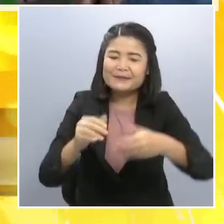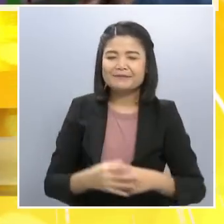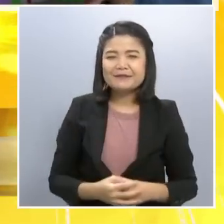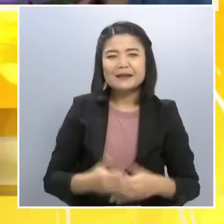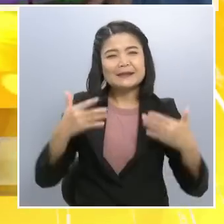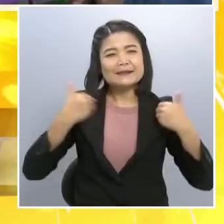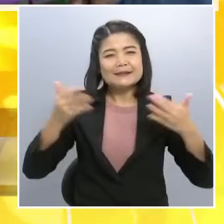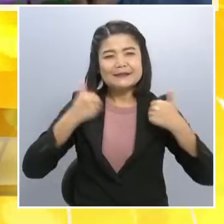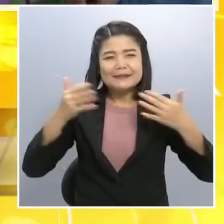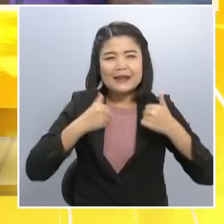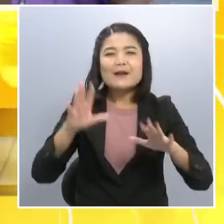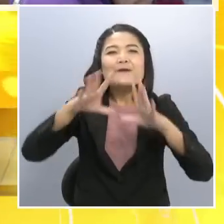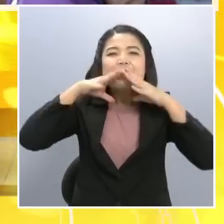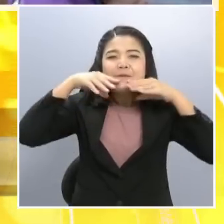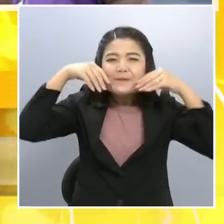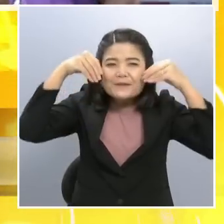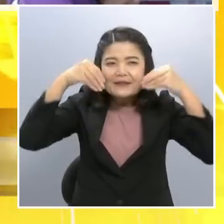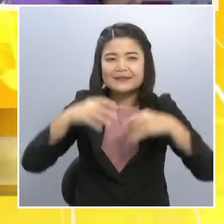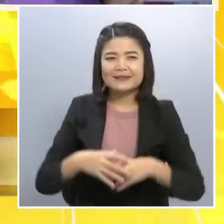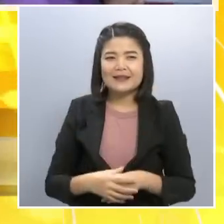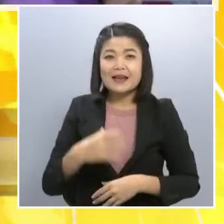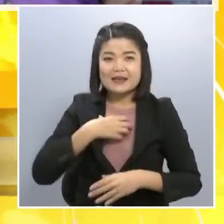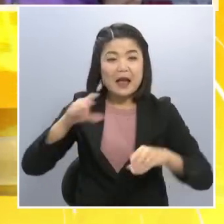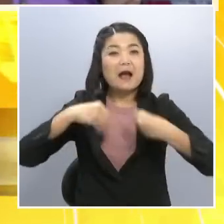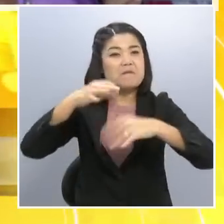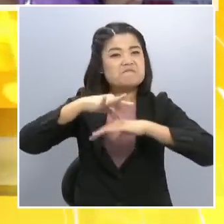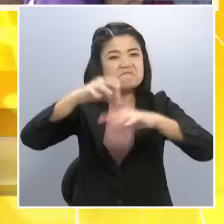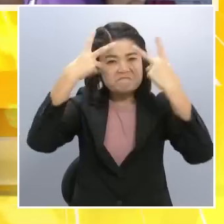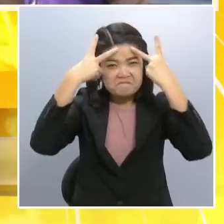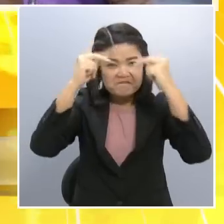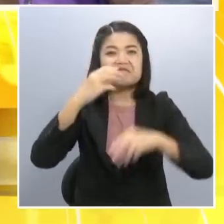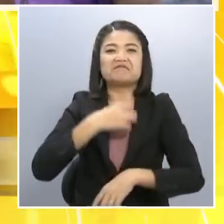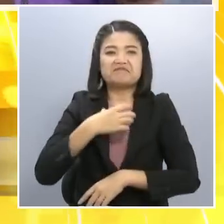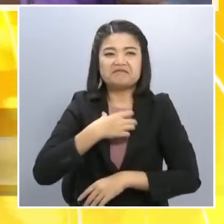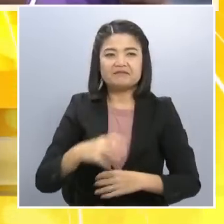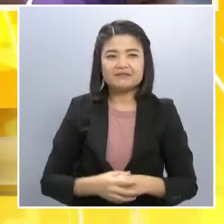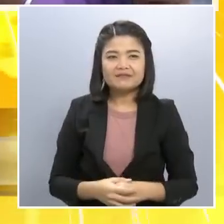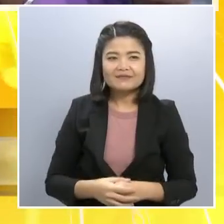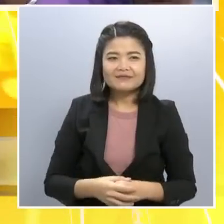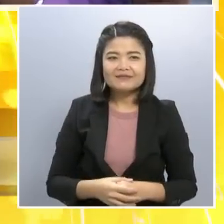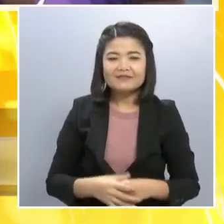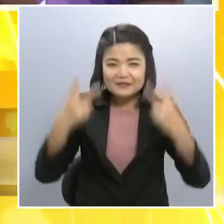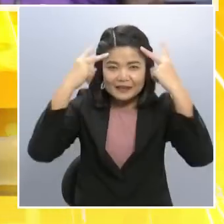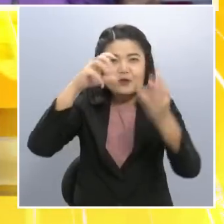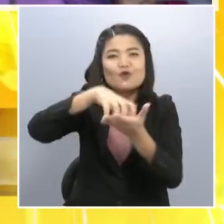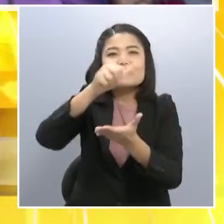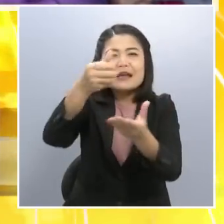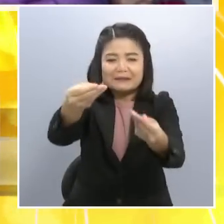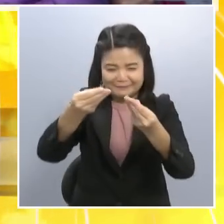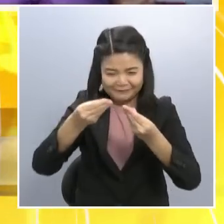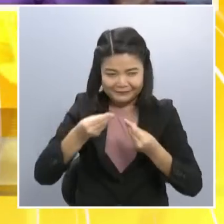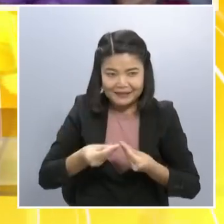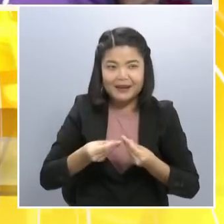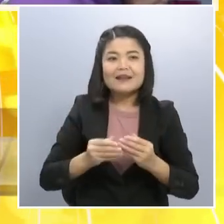จพิธาก็ยิ้มอยากให้พิธาเป็นนายกจังเลยป้าน ายกให้โชคค่ะ นายกให้โชคนายกคน